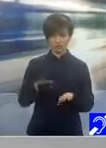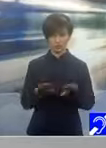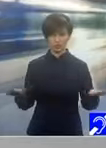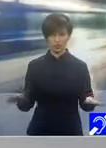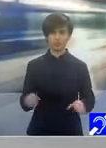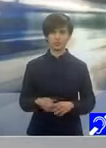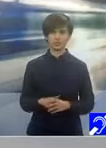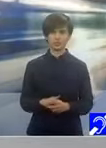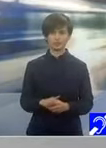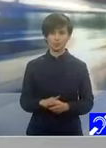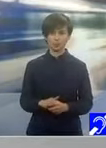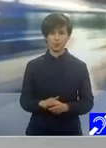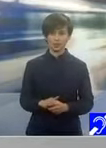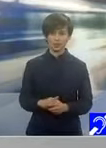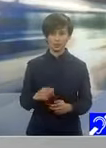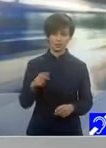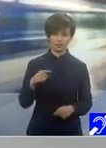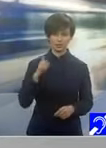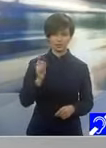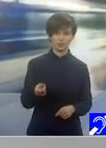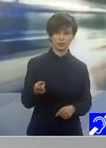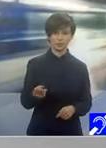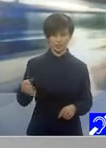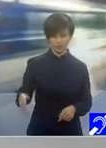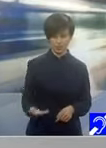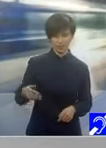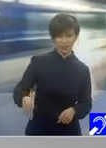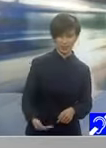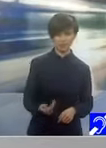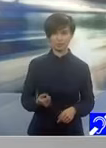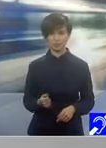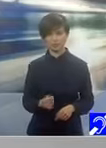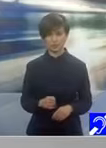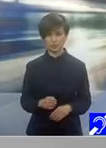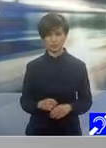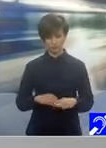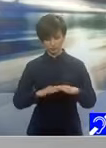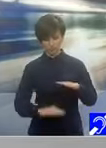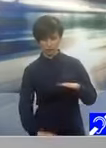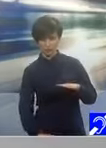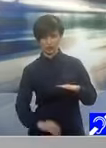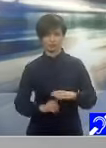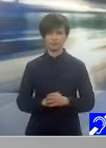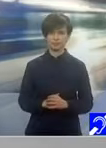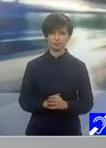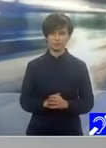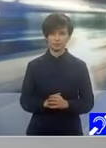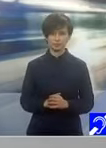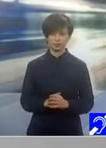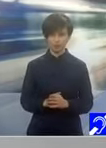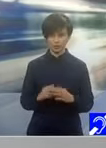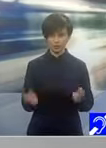fundație, au trebuit să mai sape puțin pentru a ajunge la cota indicată de proiectanți și acolo au găsit o